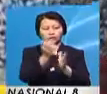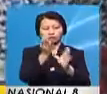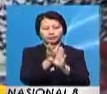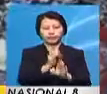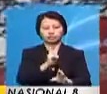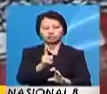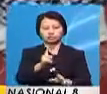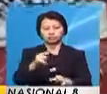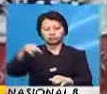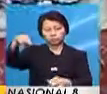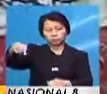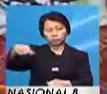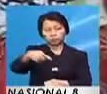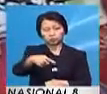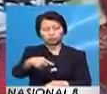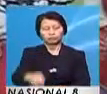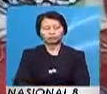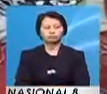Islam yang tertera.